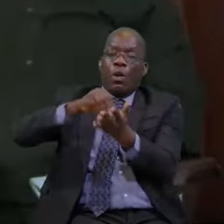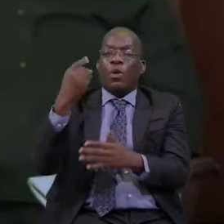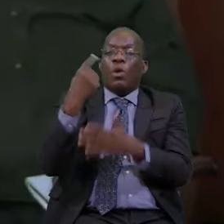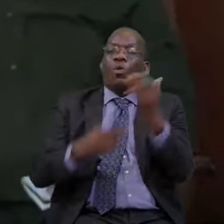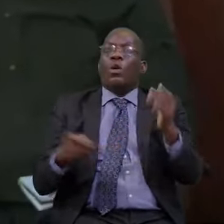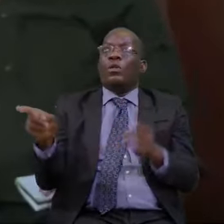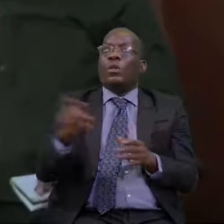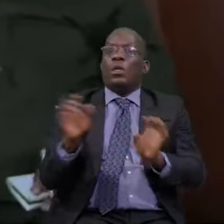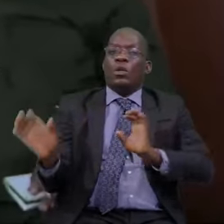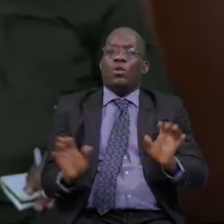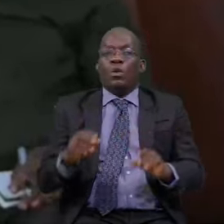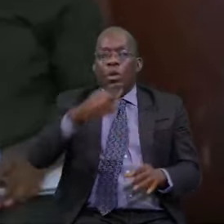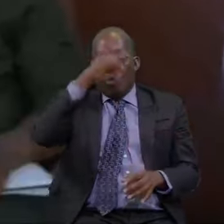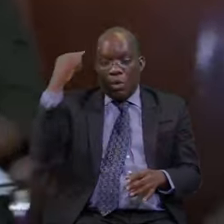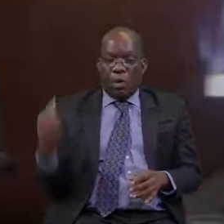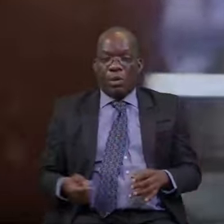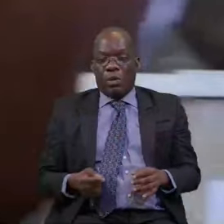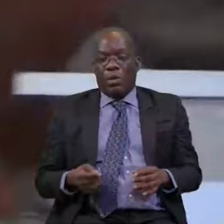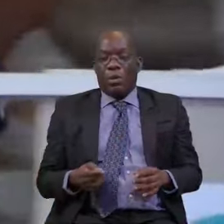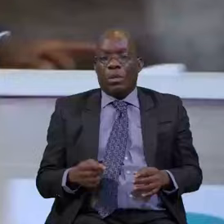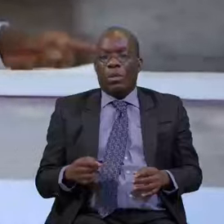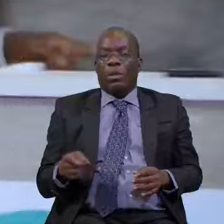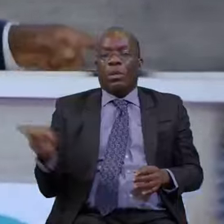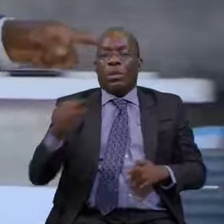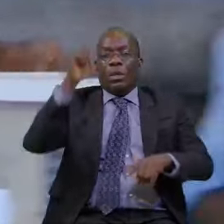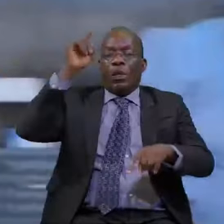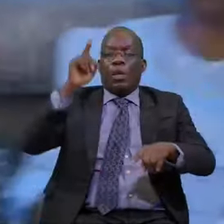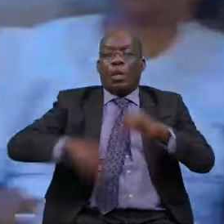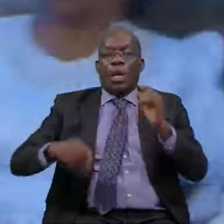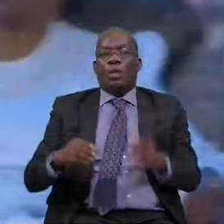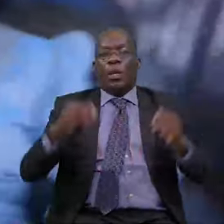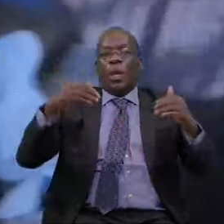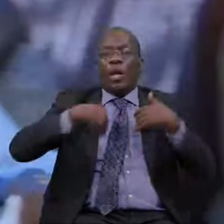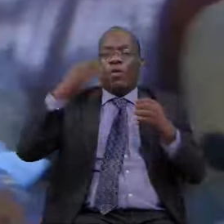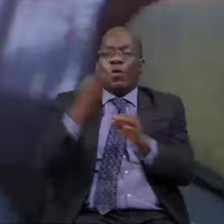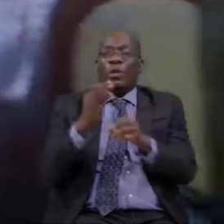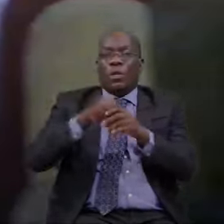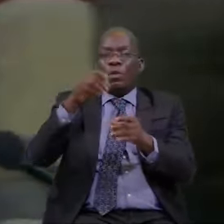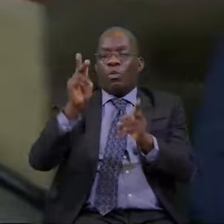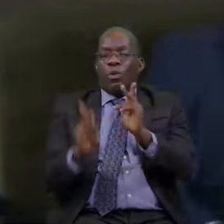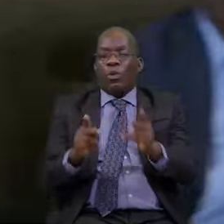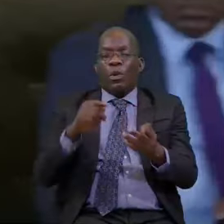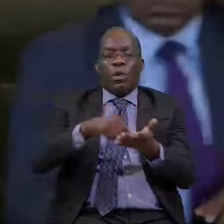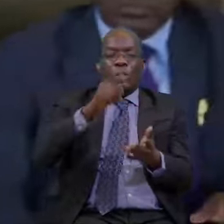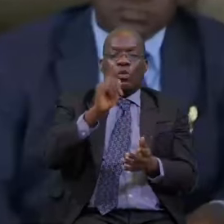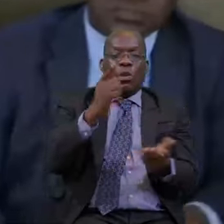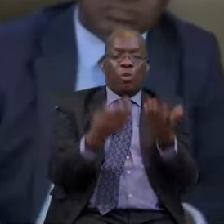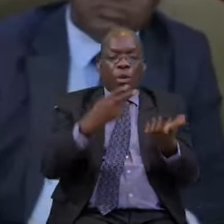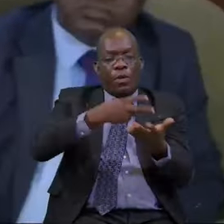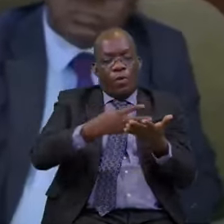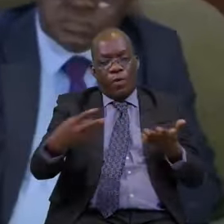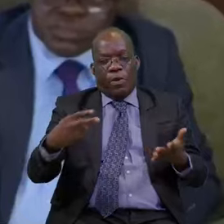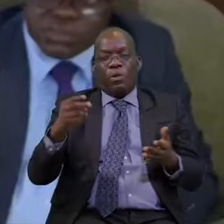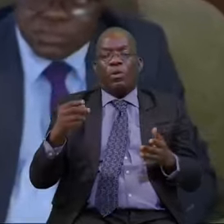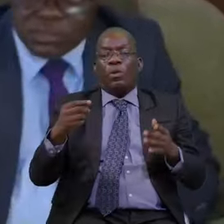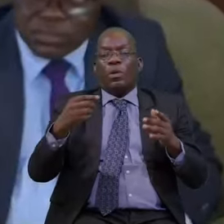imitent, pour que les gens apprennent d'eux, parce qu'ils ne peuvent pas faire confiance aux gens. Celui-ci m'a séduit, celui-ci m'a